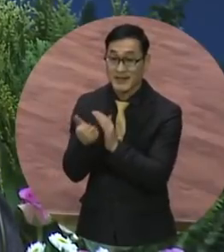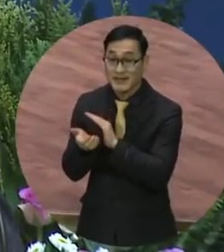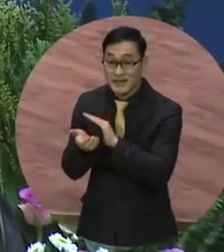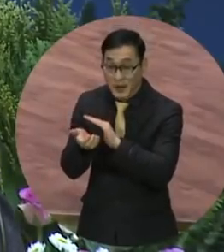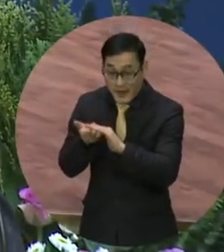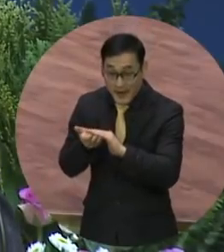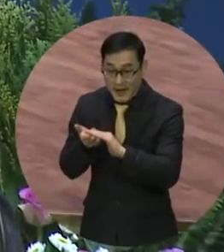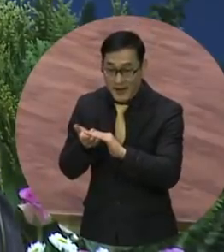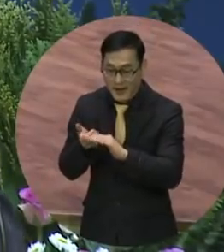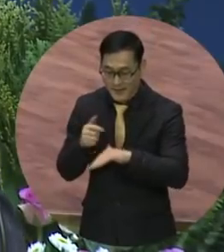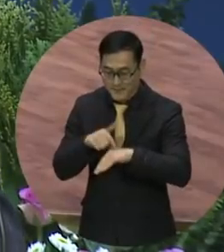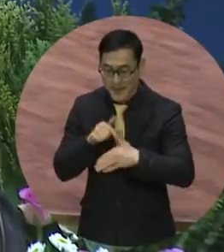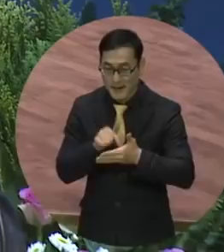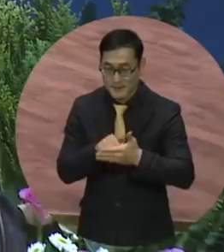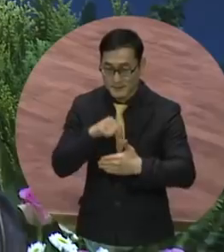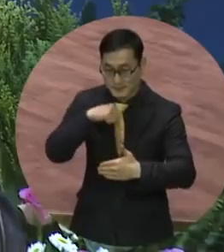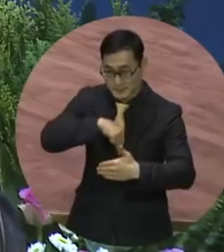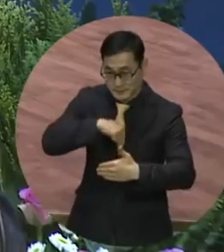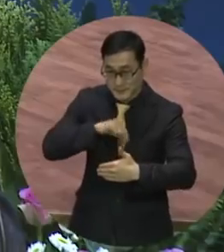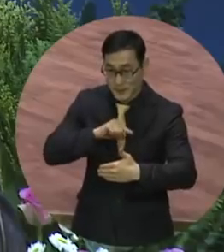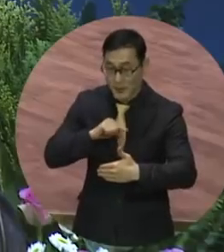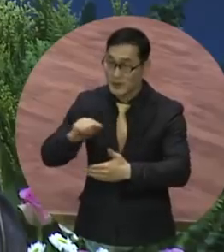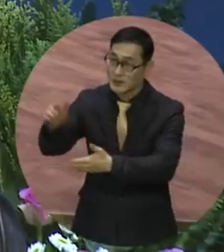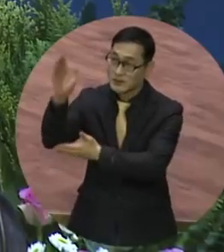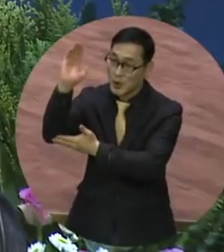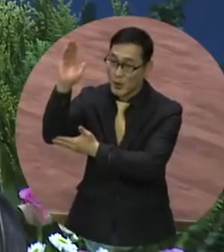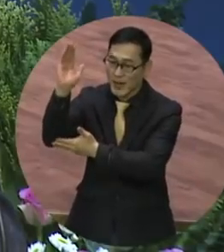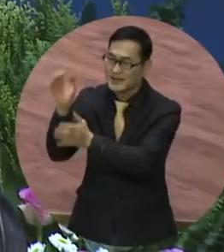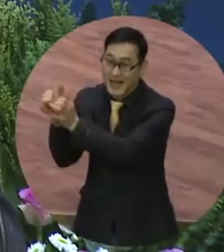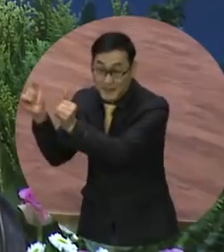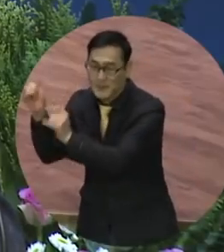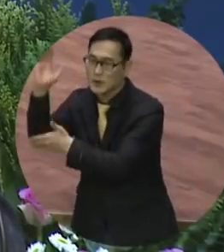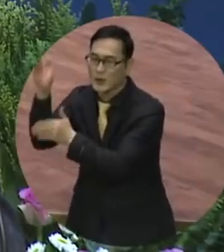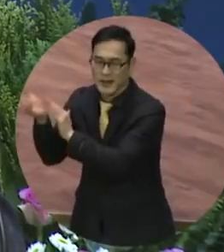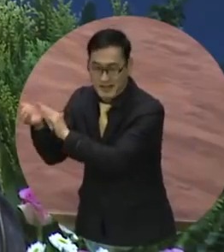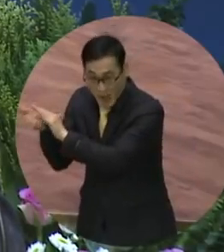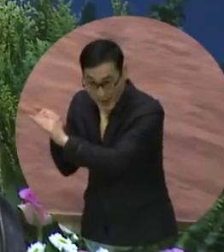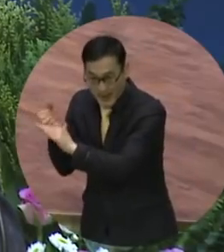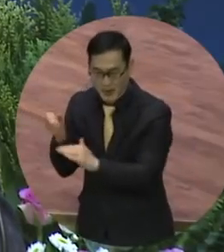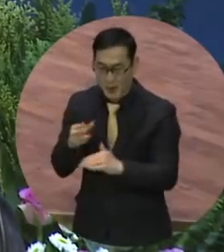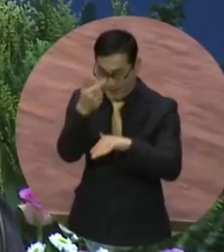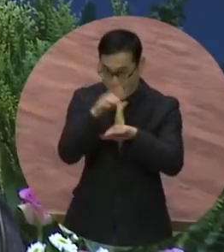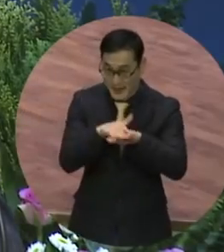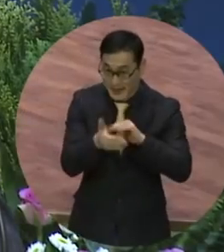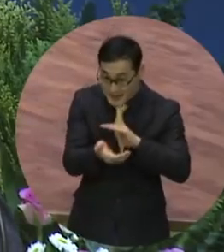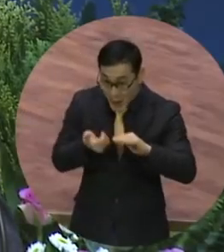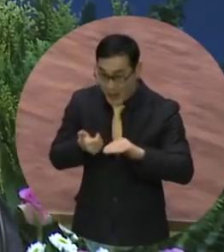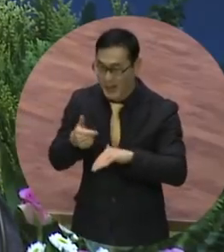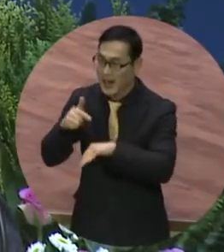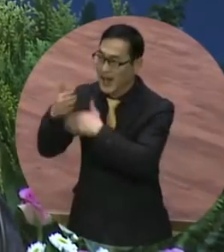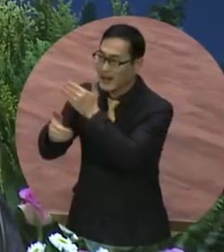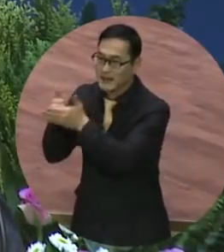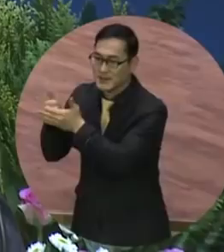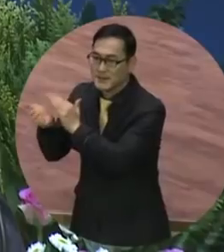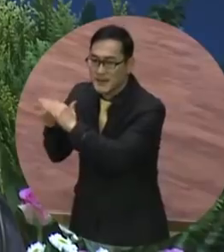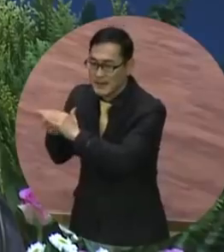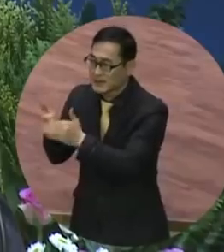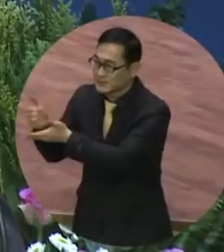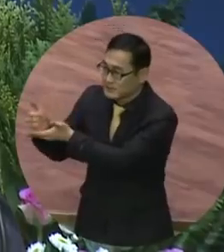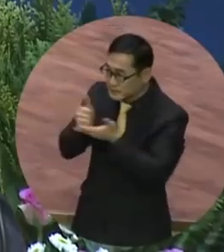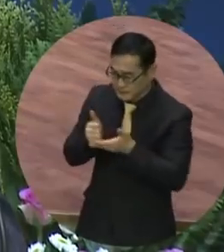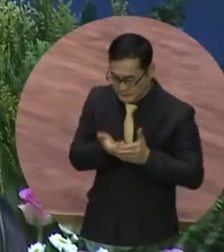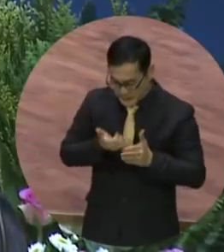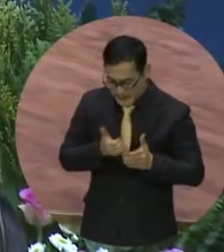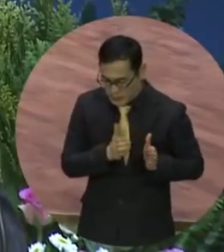마음 중심이 설교하는 사람 설교하기 전에 하나님을 예배하러 나오시기 바랍니다.